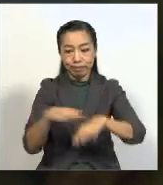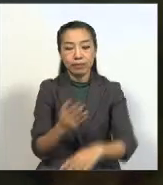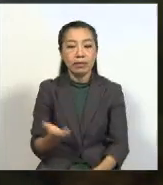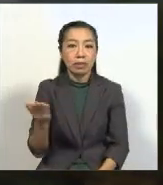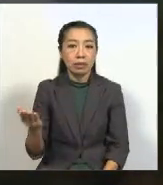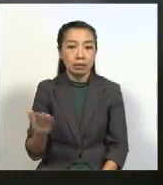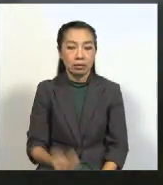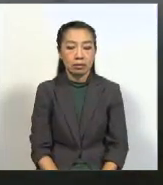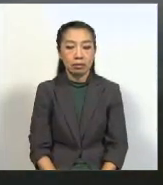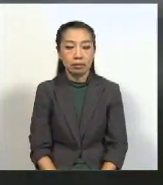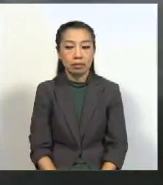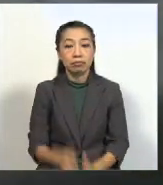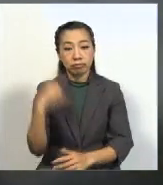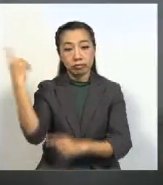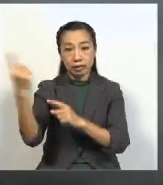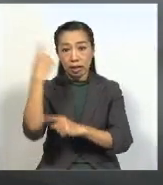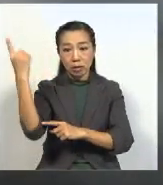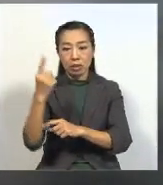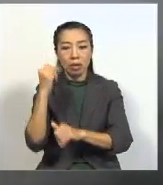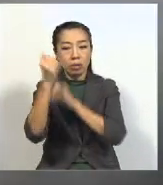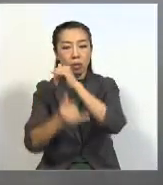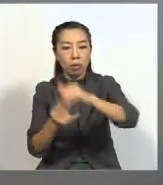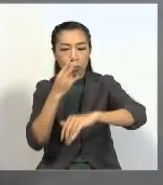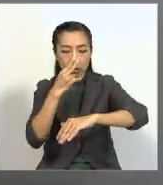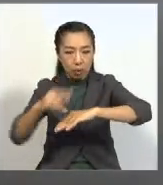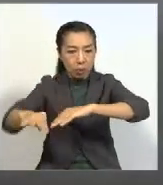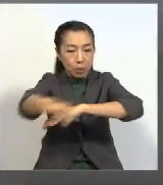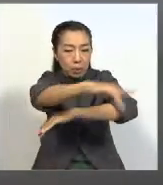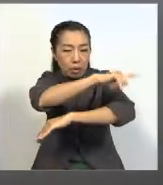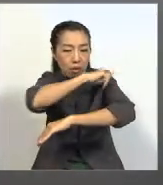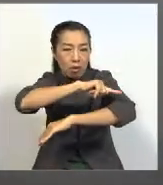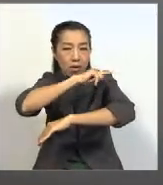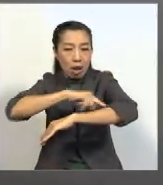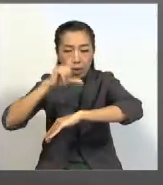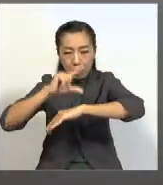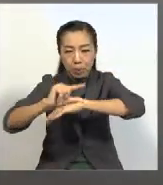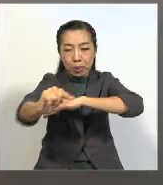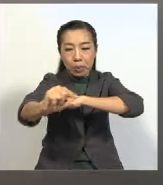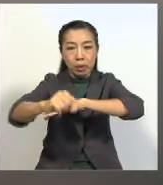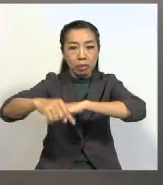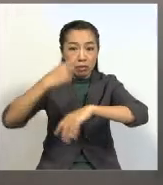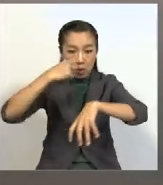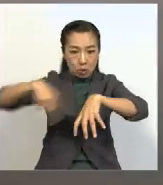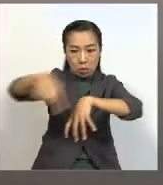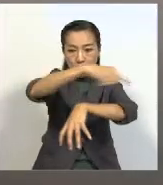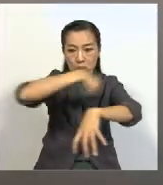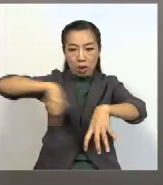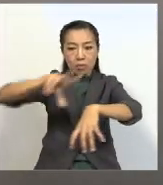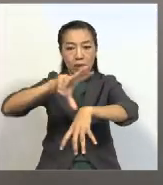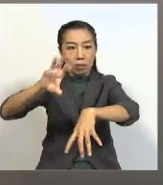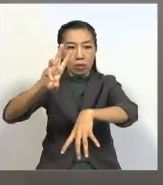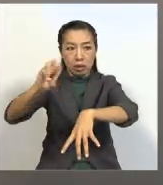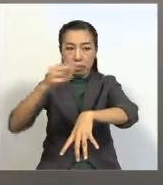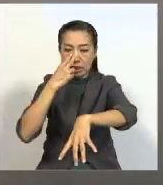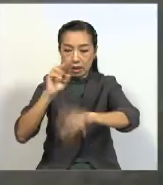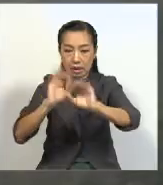ะจุดนี้เนี่ยเป็นจุดที่นักท่องเที่ยวต่างประทับใจนะคะที่ได้เห็นทะเลหมอกหนาสุดตา360องศาเลยทีเดียวคุณผู้ช